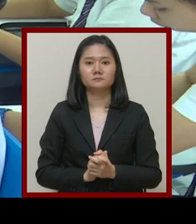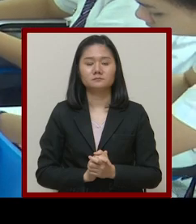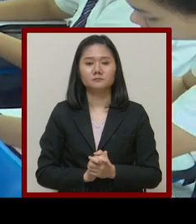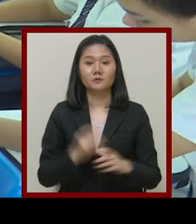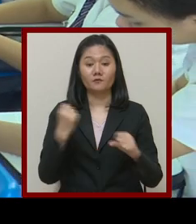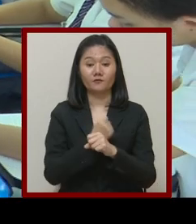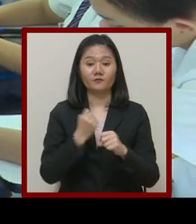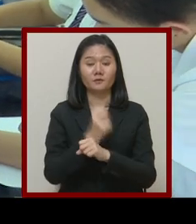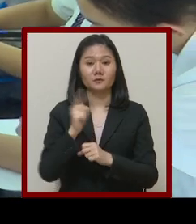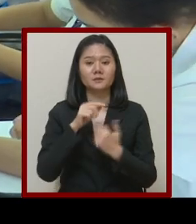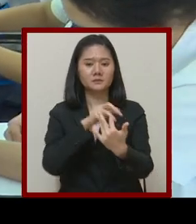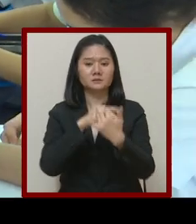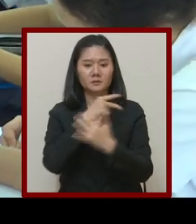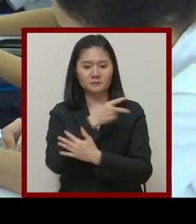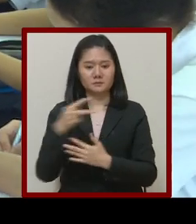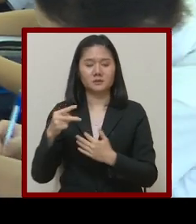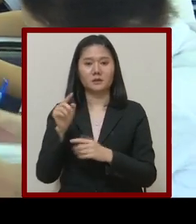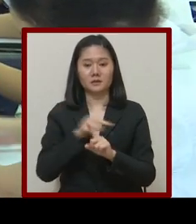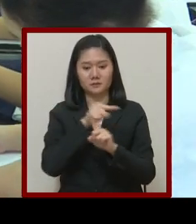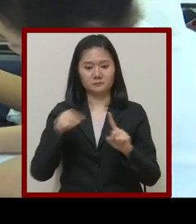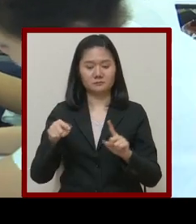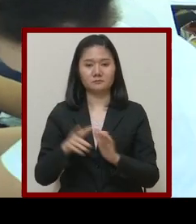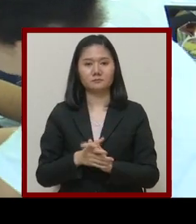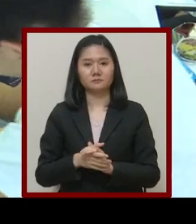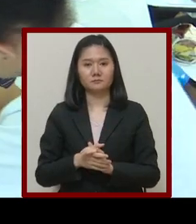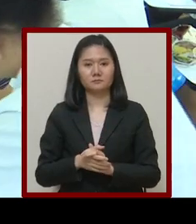แล้วก็ฝึกในเรื่องของการสื่อสารภาษาอังกฤษด้วยนะคะ